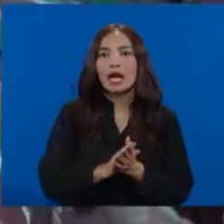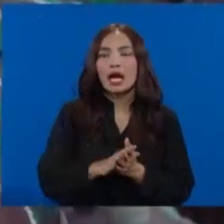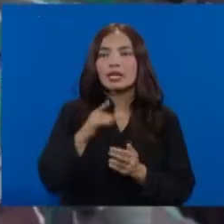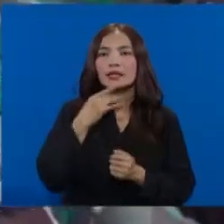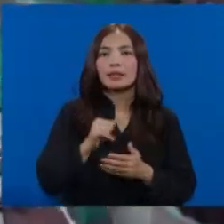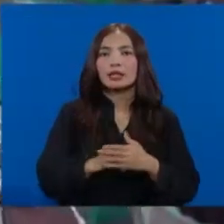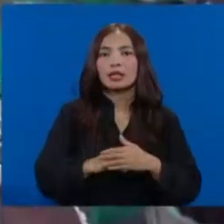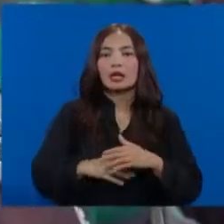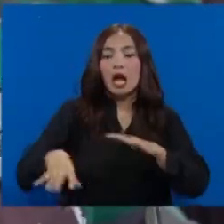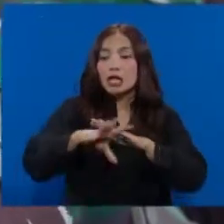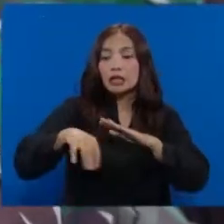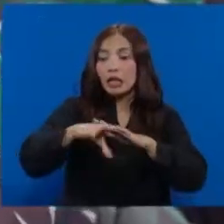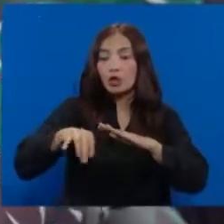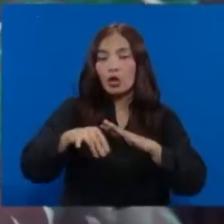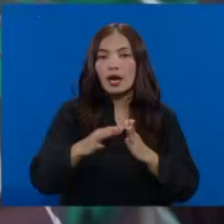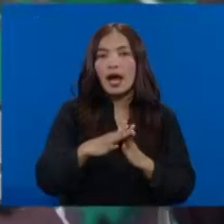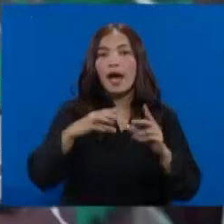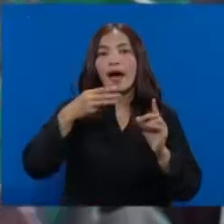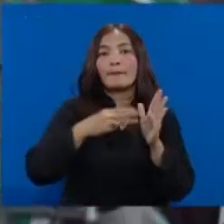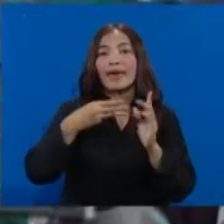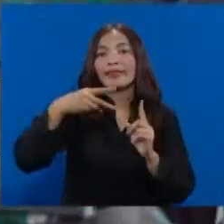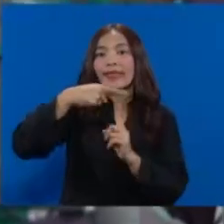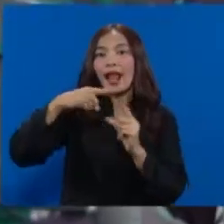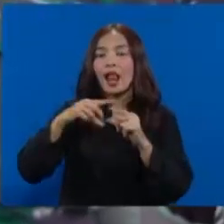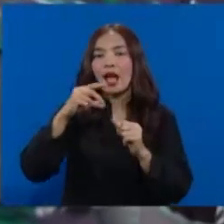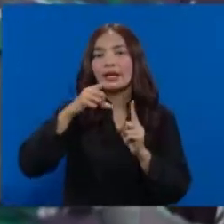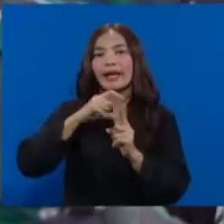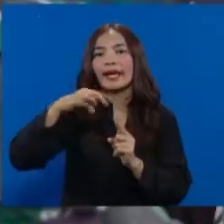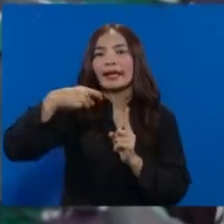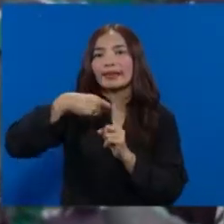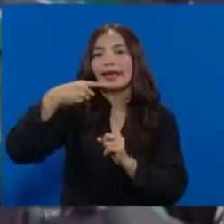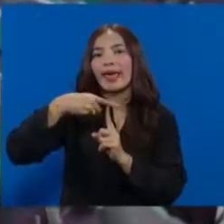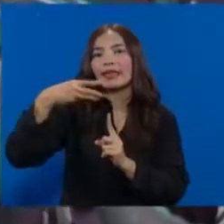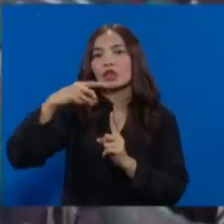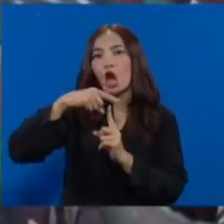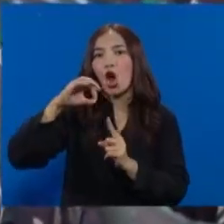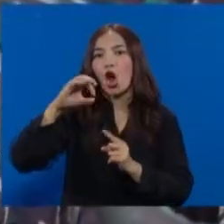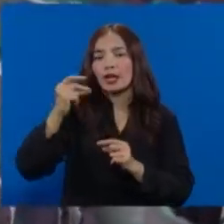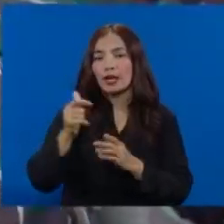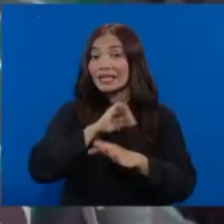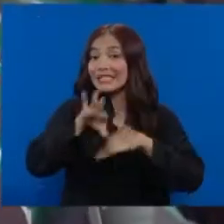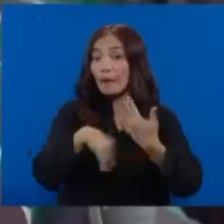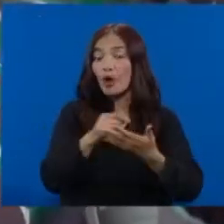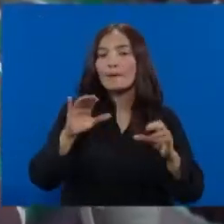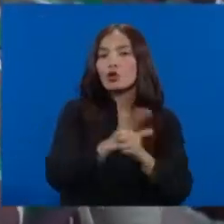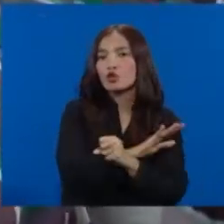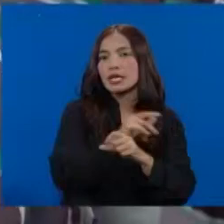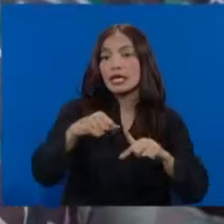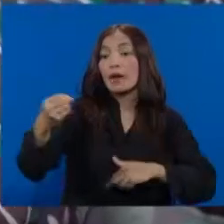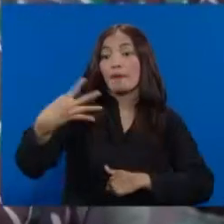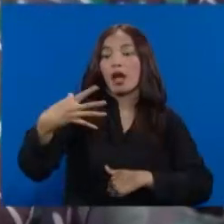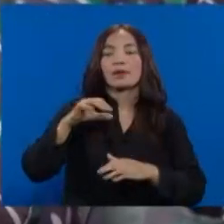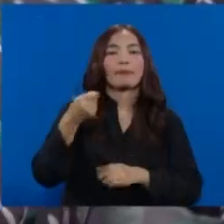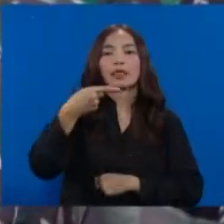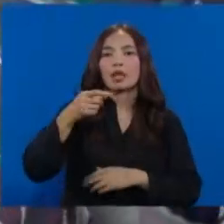kurang banyak. Nah, itu semua segera kita respon. Kita respon, kita penuhi sehingga paling lambat besok